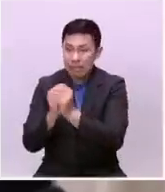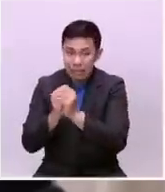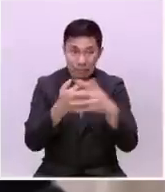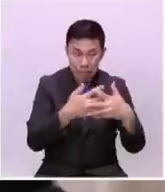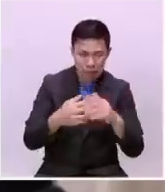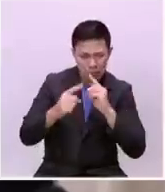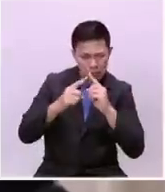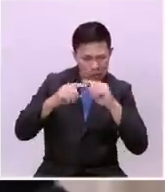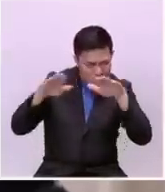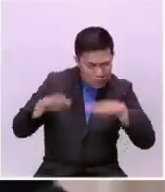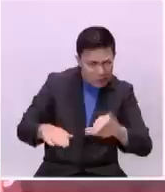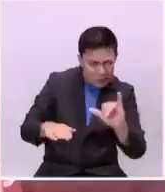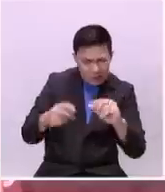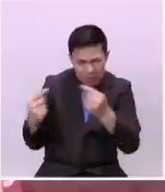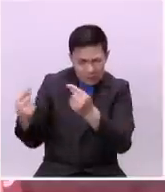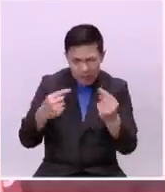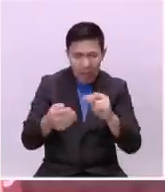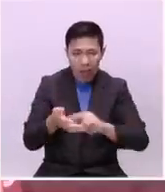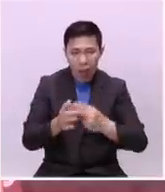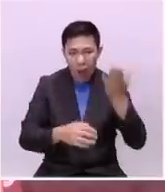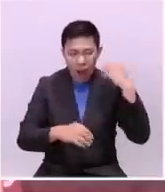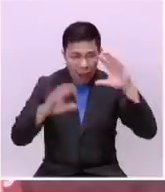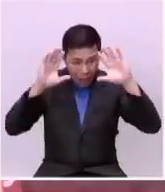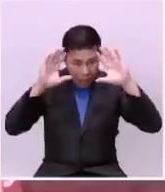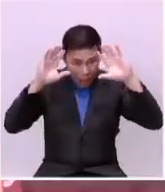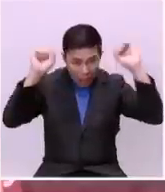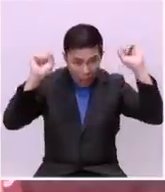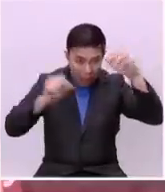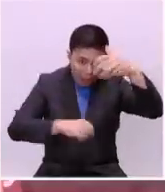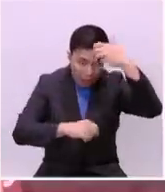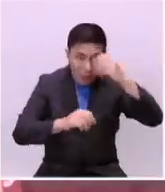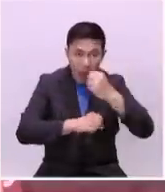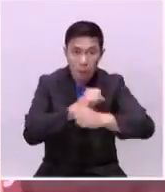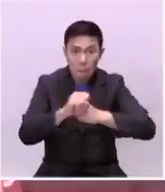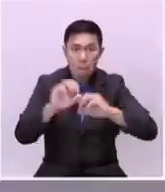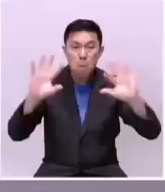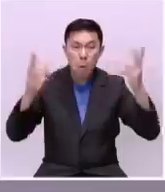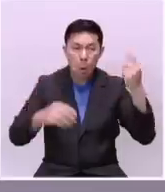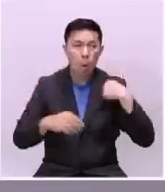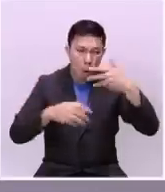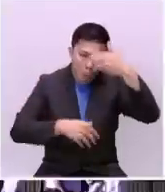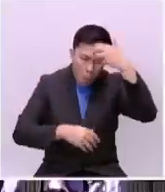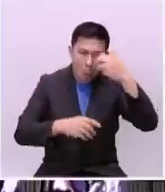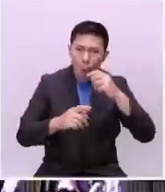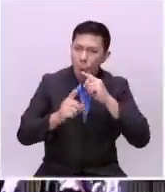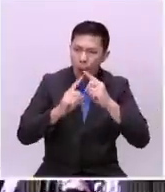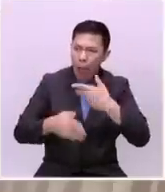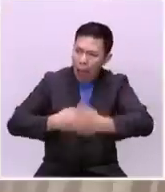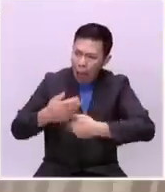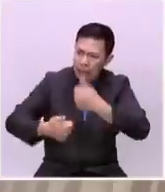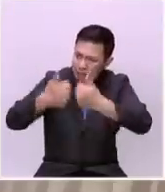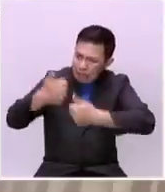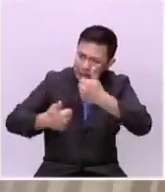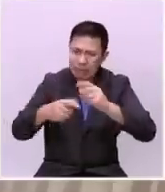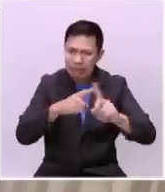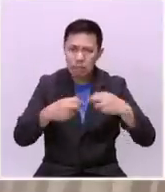ดูเหมือนจะไม่ลดลงเลยนะคะแม้ว่าจะพ้นยุคของอดีตประธานาธิบดีโดนัลด์ทรัมป์ไปแล้วที่ตอนนั้นทรัมป์ก็เปิดศึกสงครามการค้าแล้วก็มี